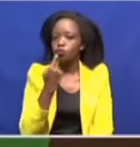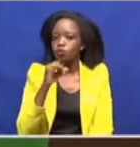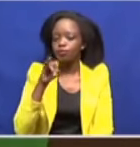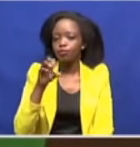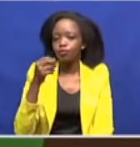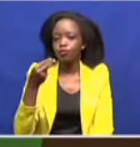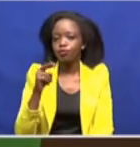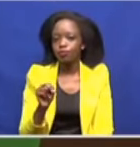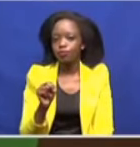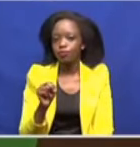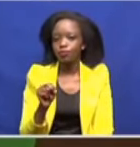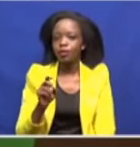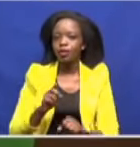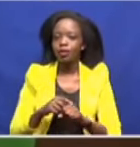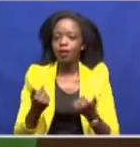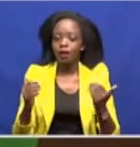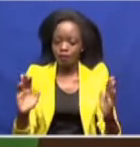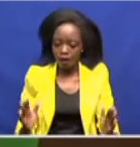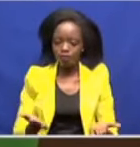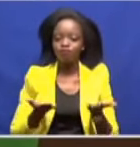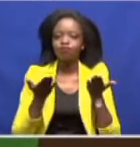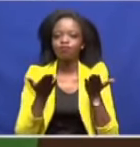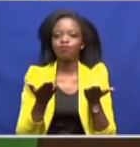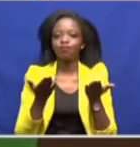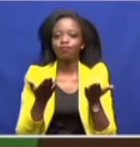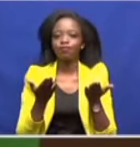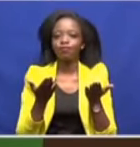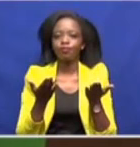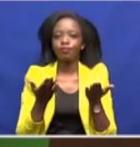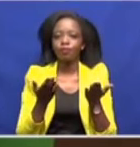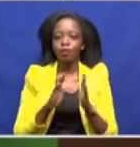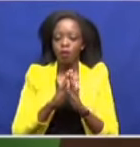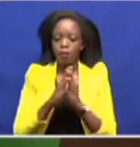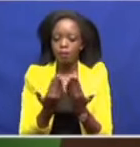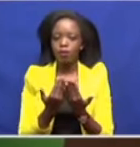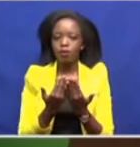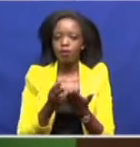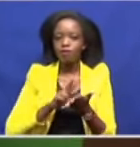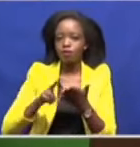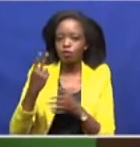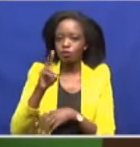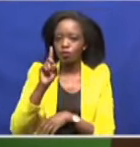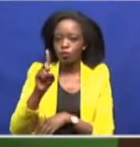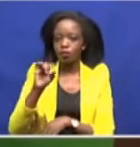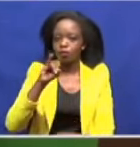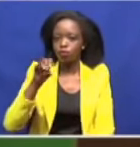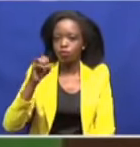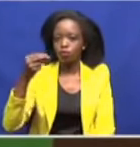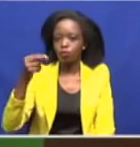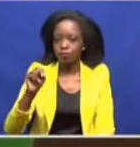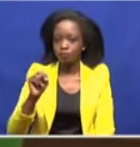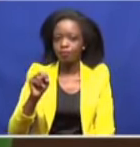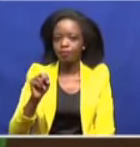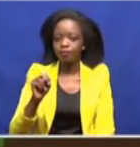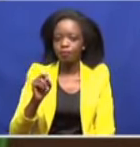Na vile vile baada ya ufufuko, katika injili ya Yohane sura 21, Yesu